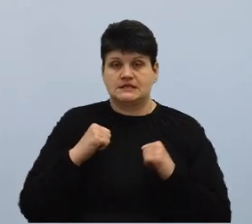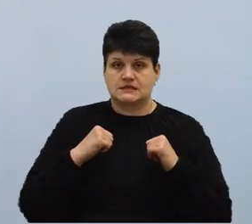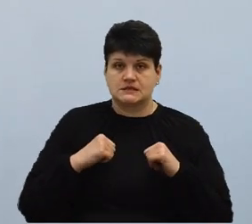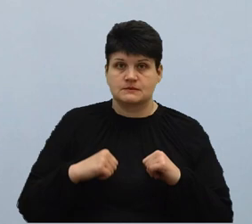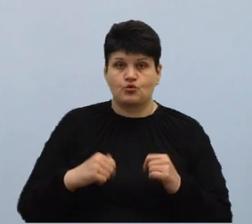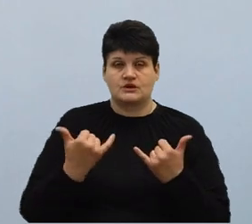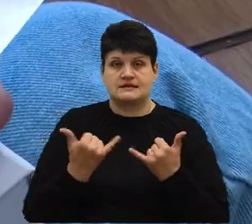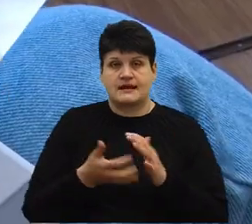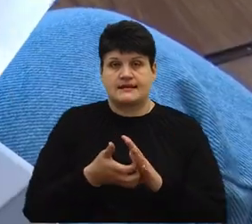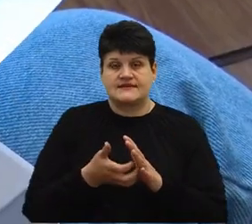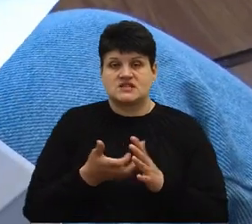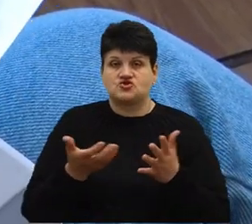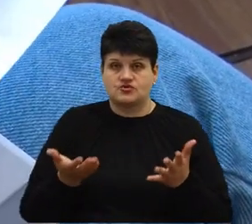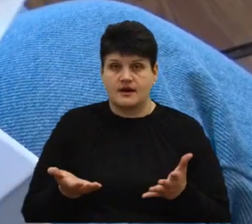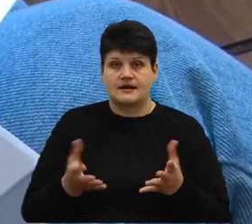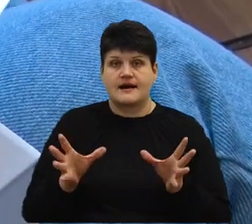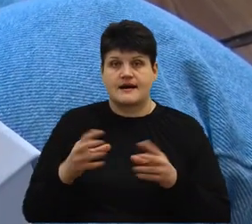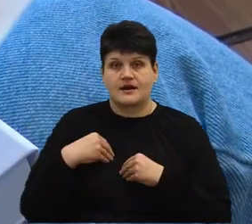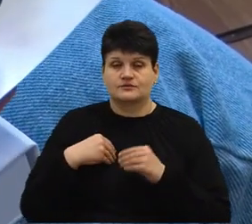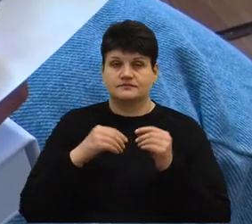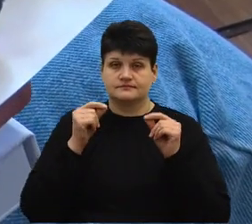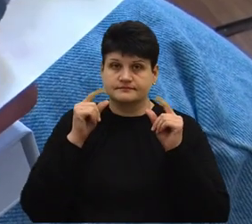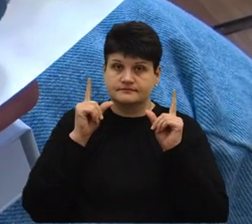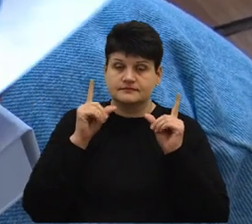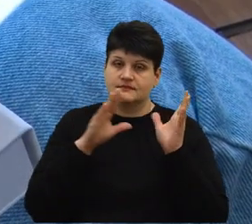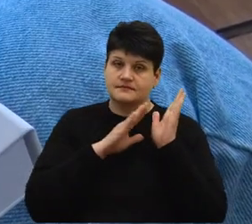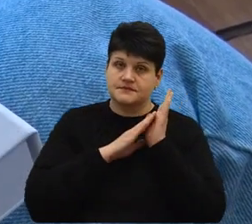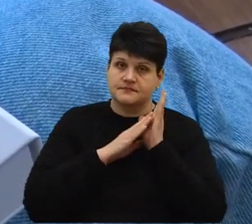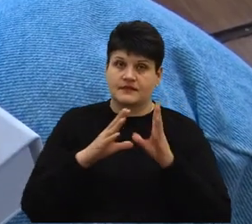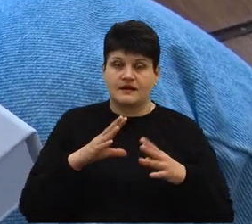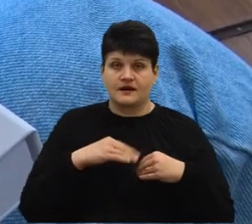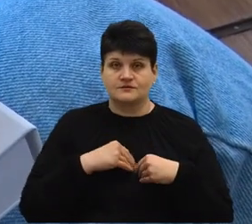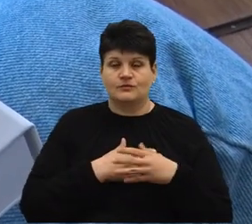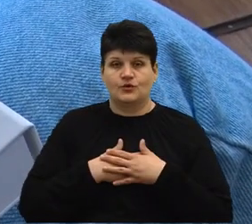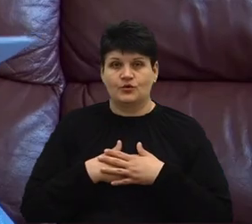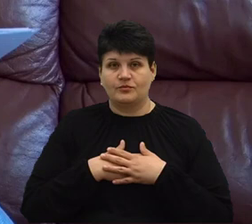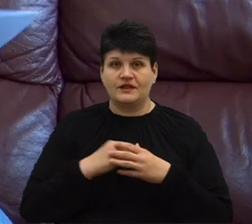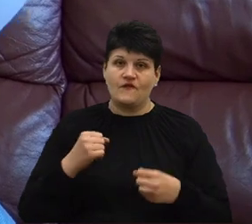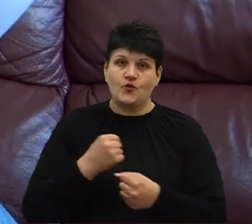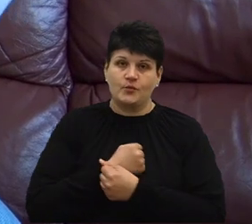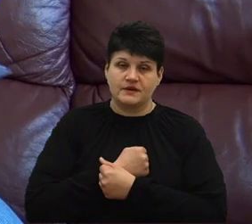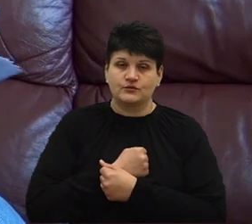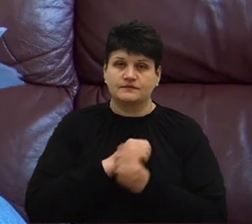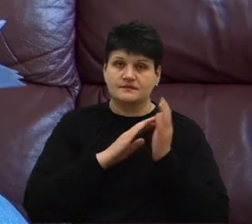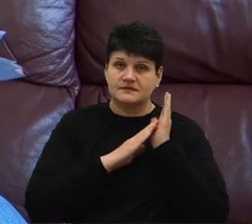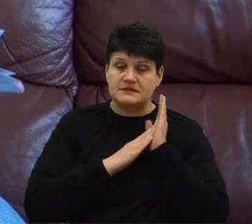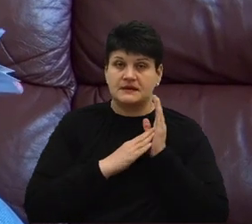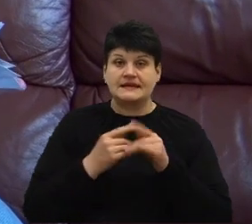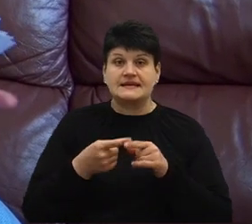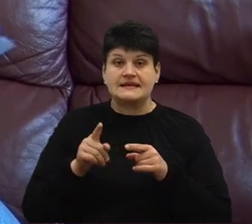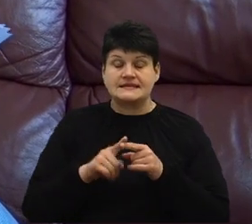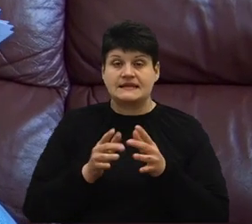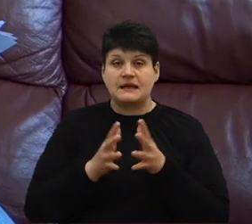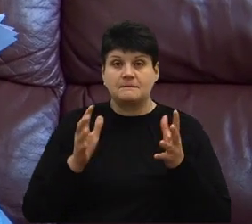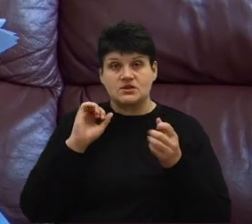з якою нам зараз так не вистачає щоб разом просинатися разом просинати там як ми там любила десь там в обнімочку собі заснути і воно десь так просто найбільше